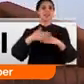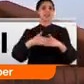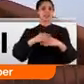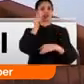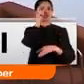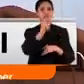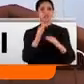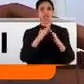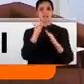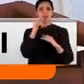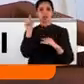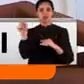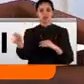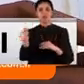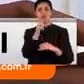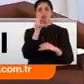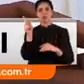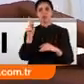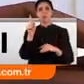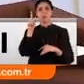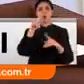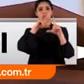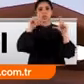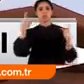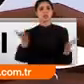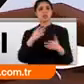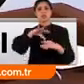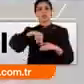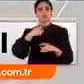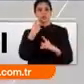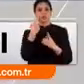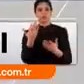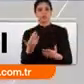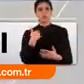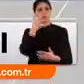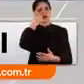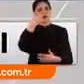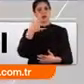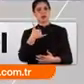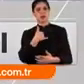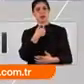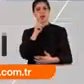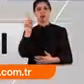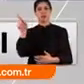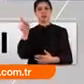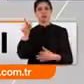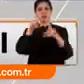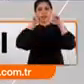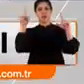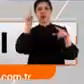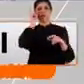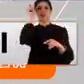evde olmadığı günü fırsat bilerek bakın o tabloları nasıl çaldı. Beni aradı. Abi senin bu iki tabloyu